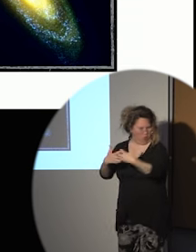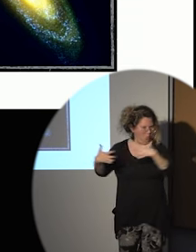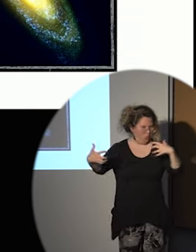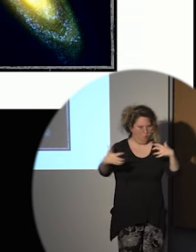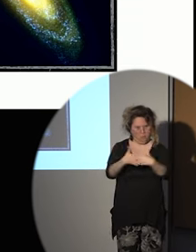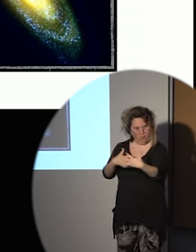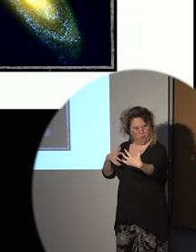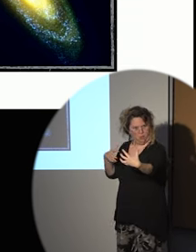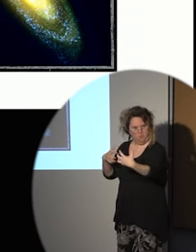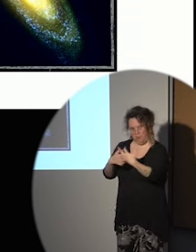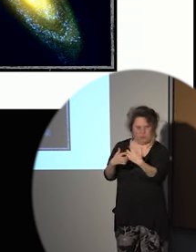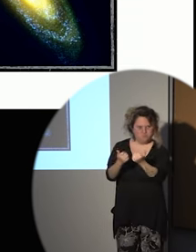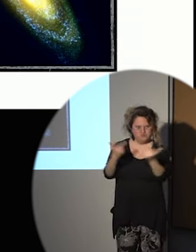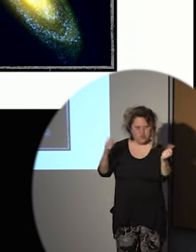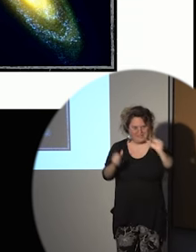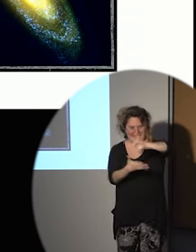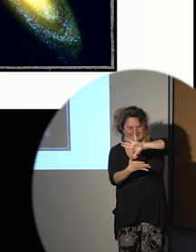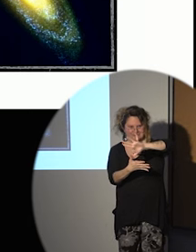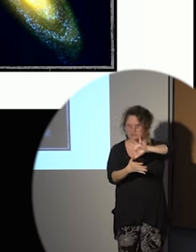entre différentes galaxies.